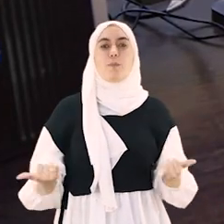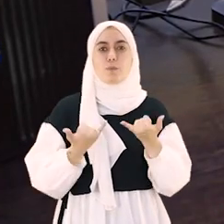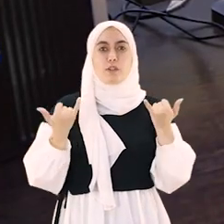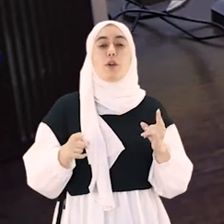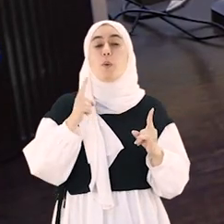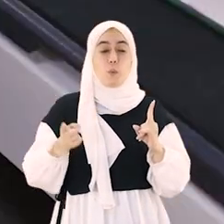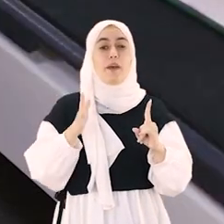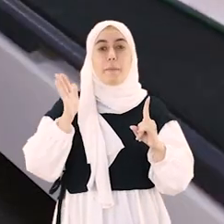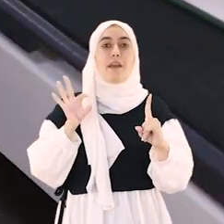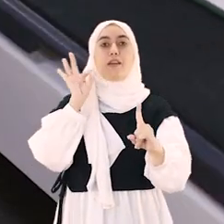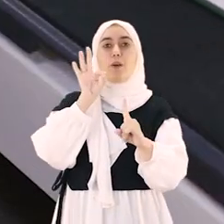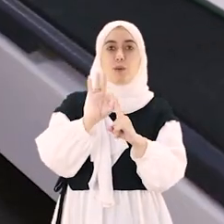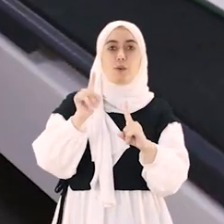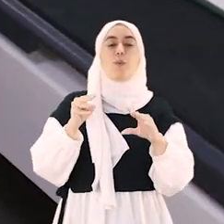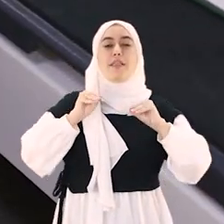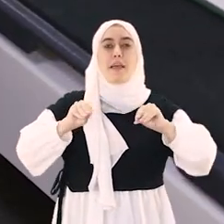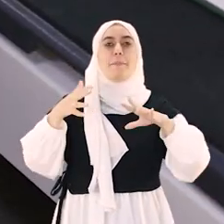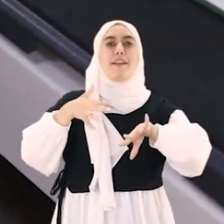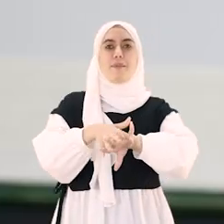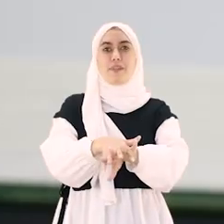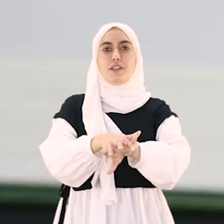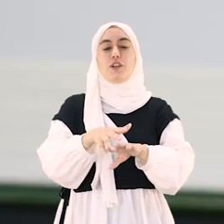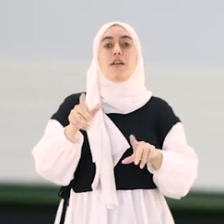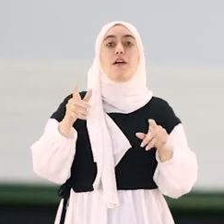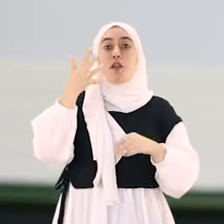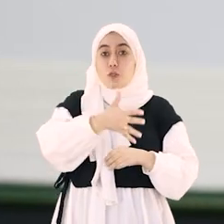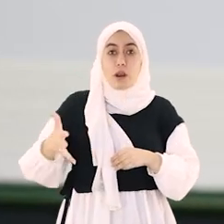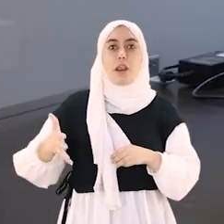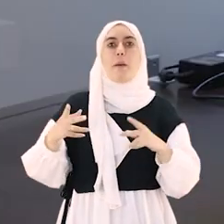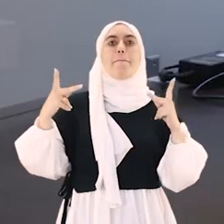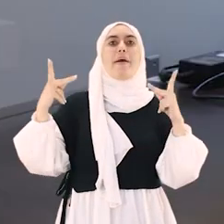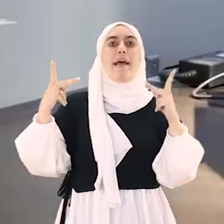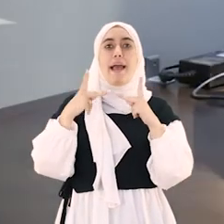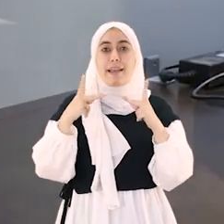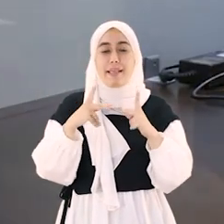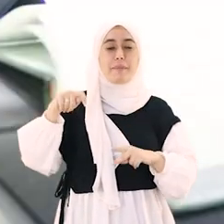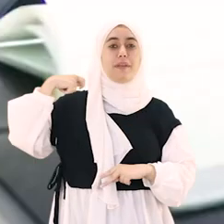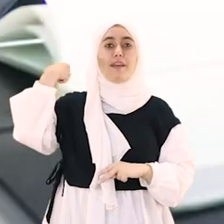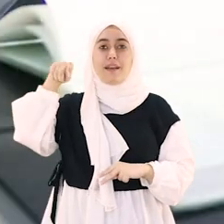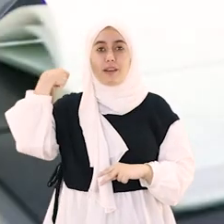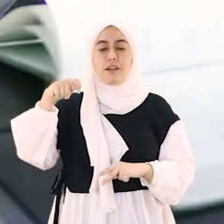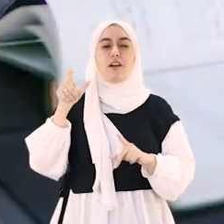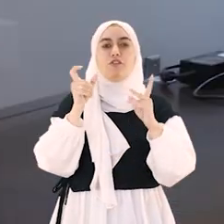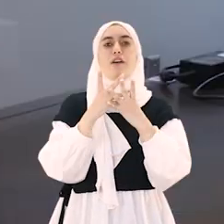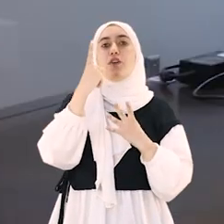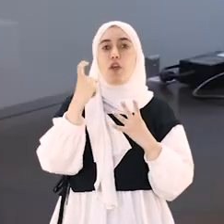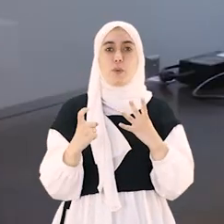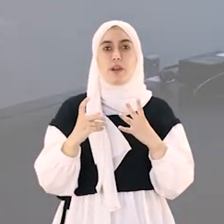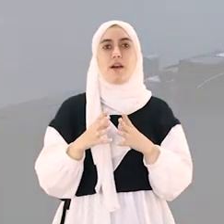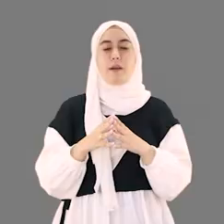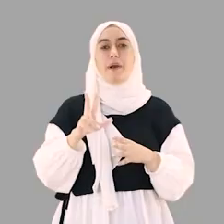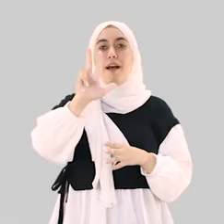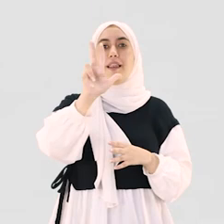الميسره وامكانيه الوصول والتعليم الدامج للطلبه والكادر الاكاديمي والاداري من ذوي